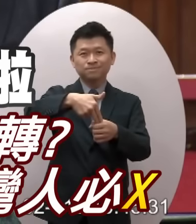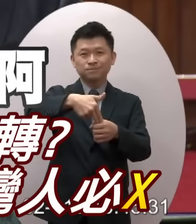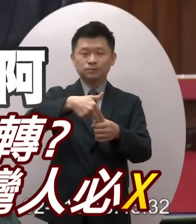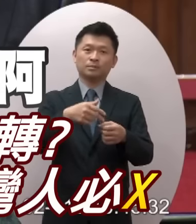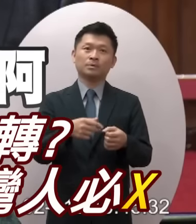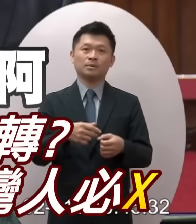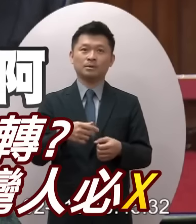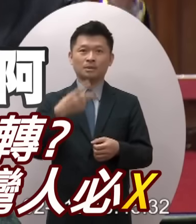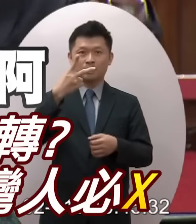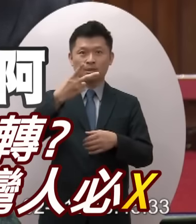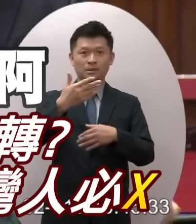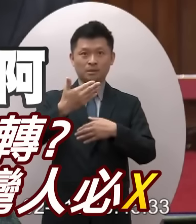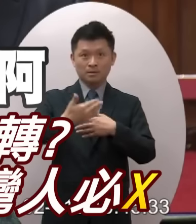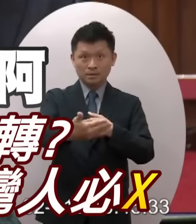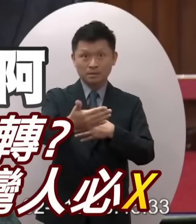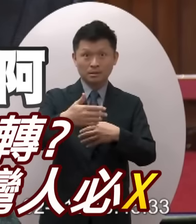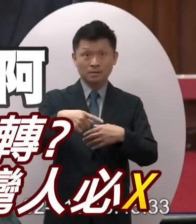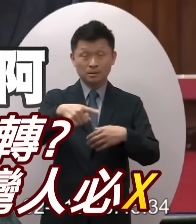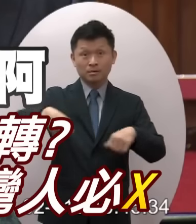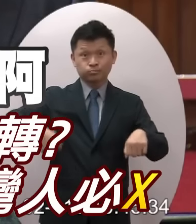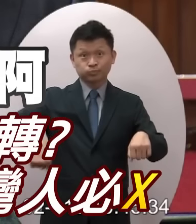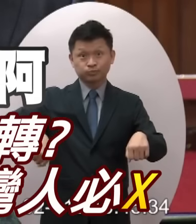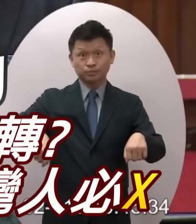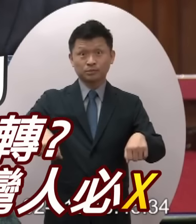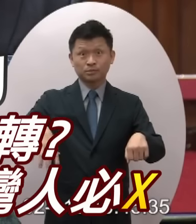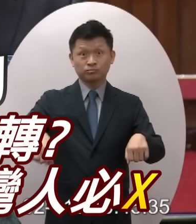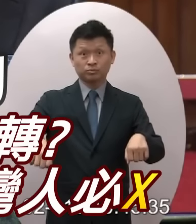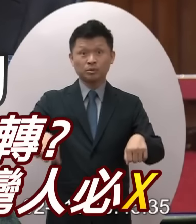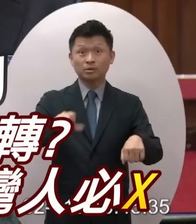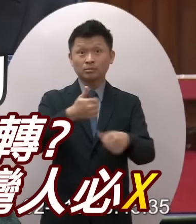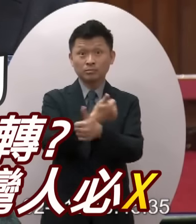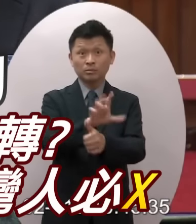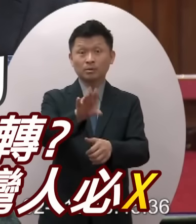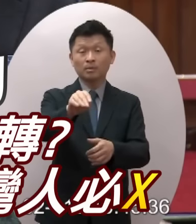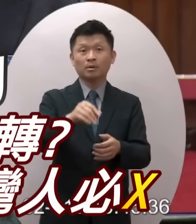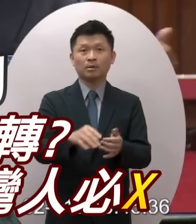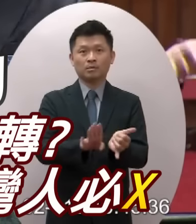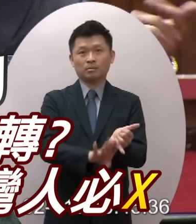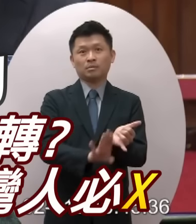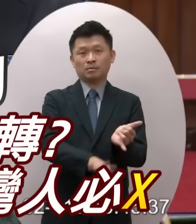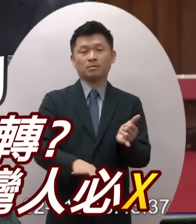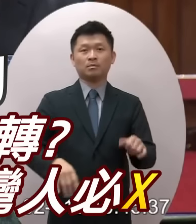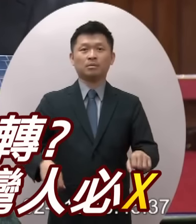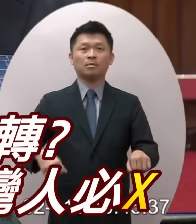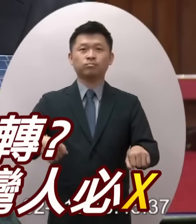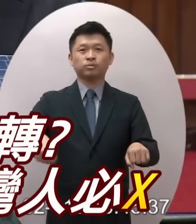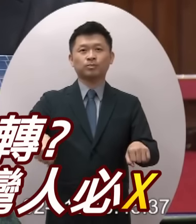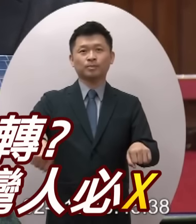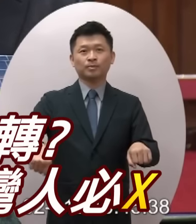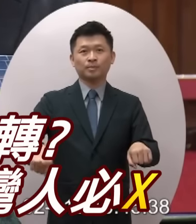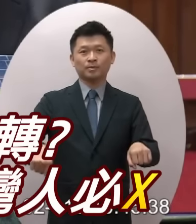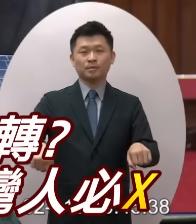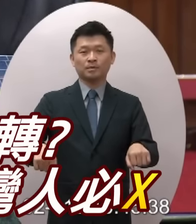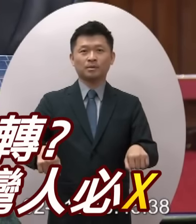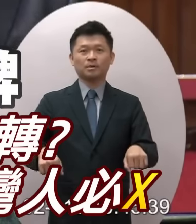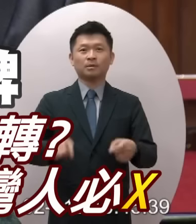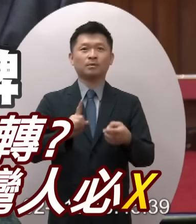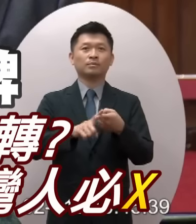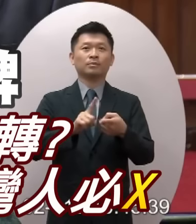会啦。李航亭的，你捌徛过无？ 捌啊。 咱南部对无？李航亭的。 威斯巴。 好